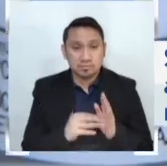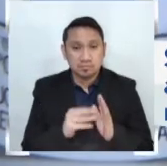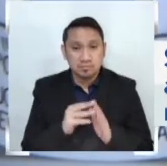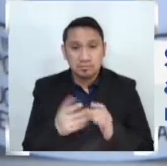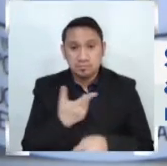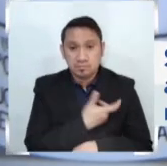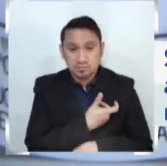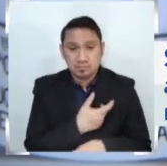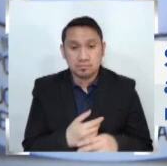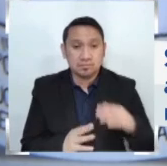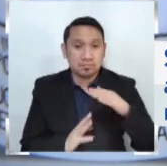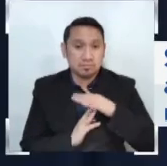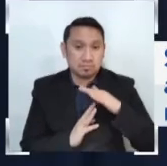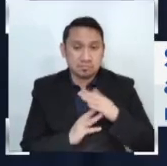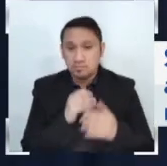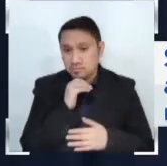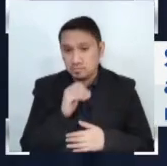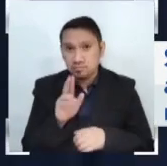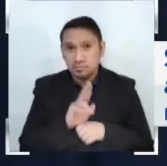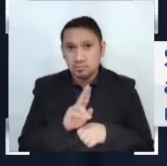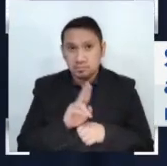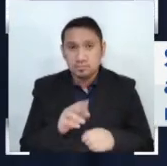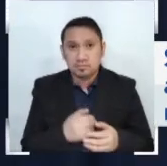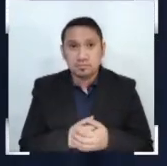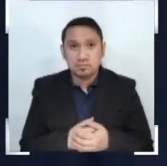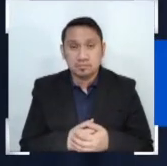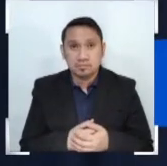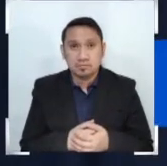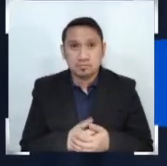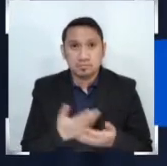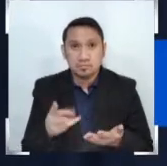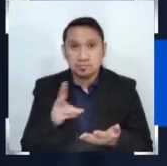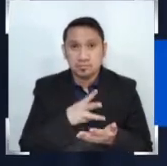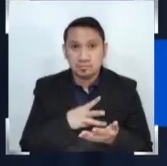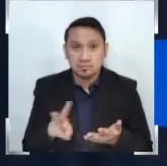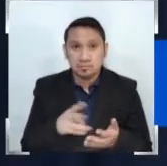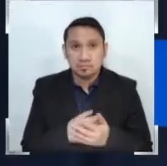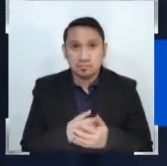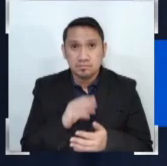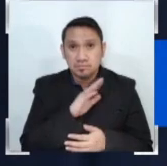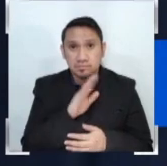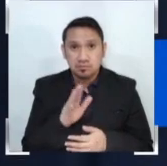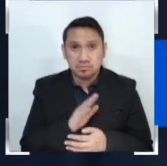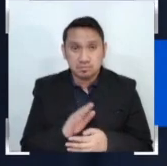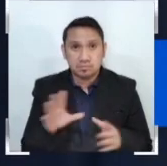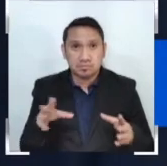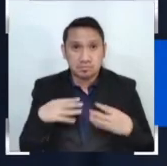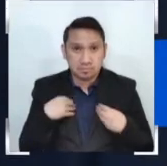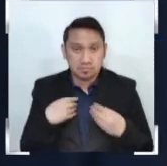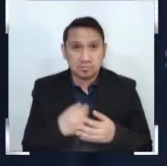na nag-expire o hindi nagamit. This large-scale wastage should never be tolerated.